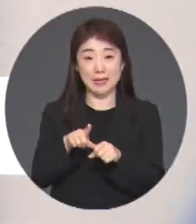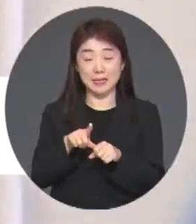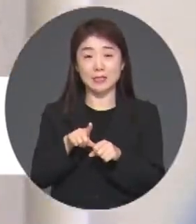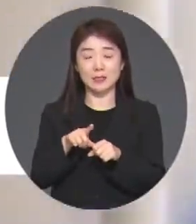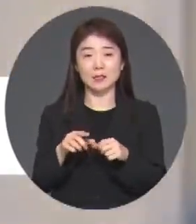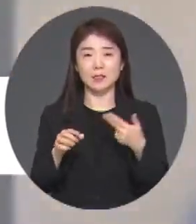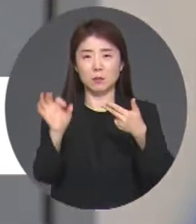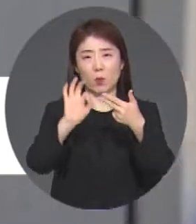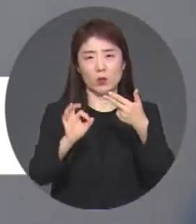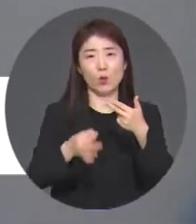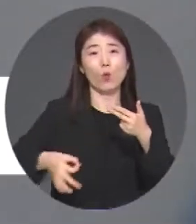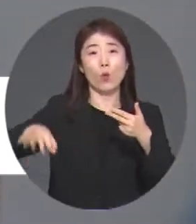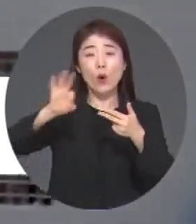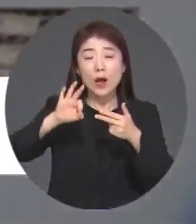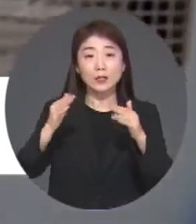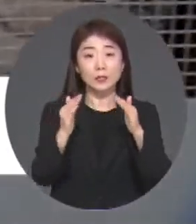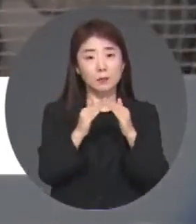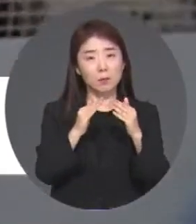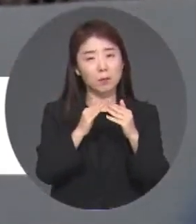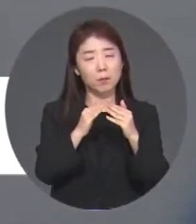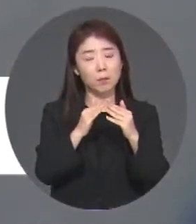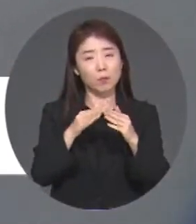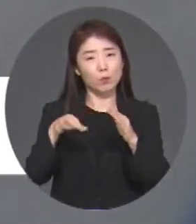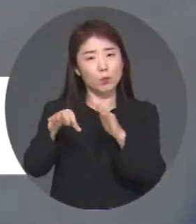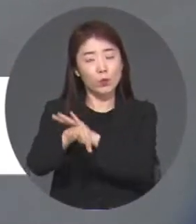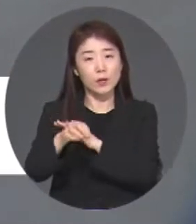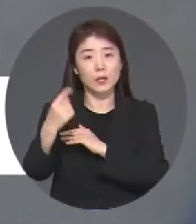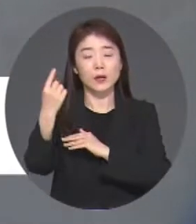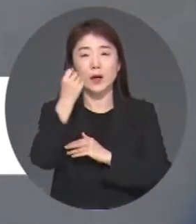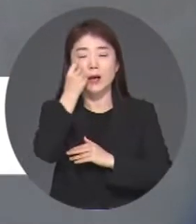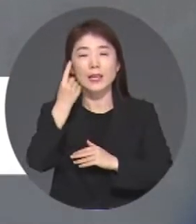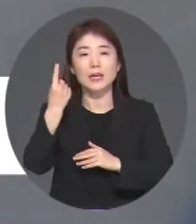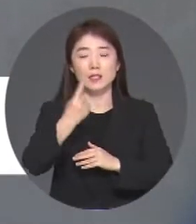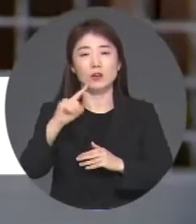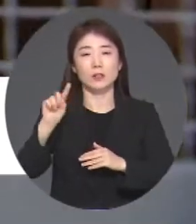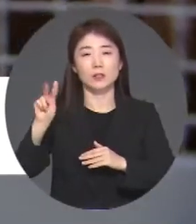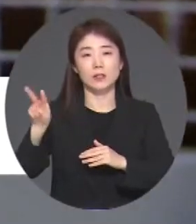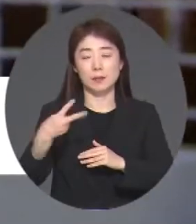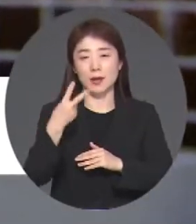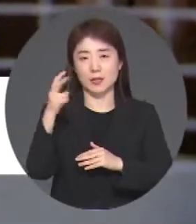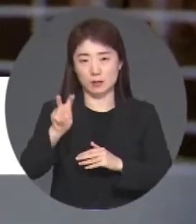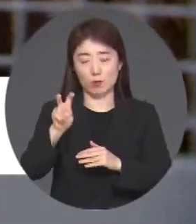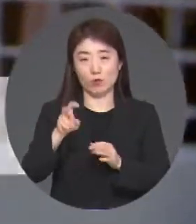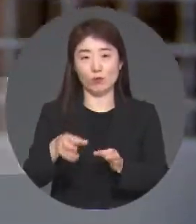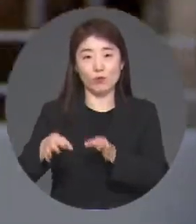요금이 7%가량 올라 가구당 부담은 한 달에 2,220원 늘어납니다.